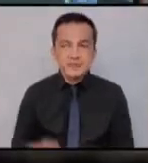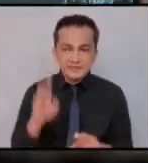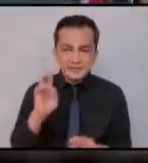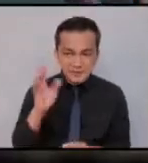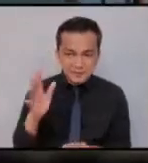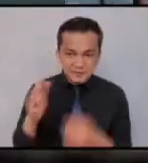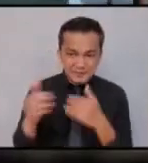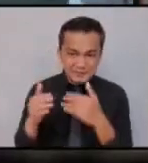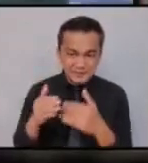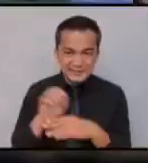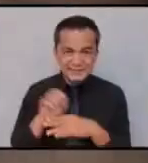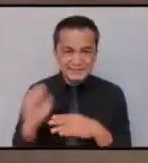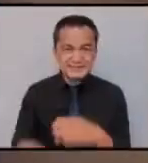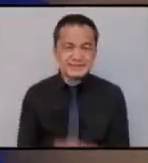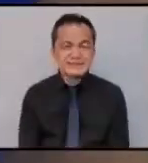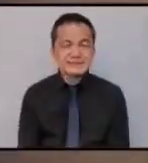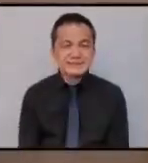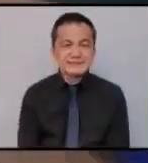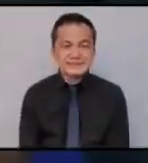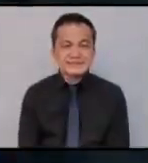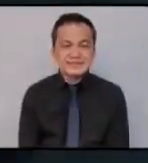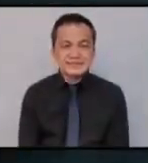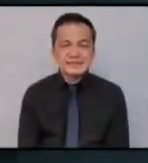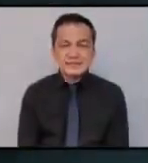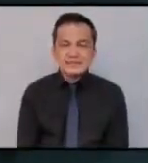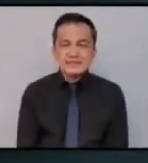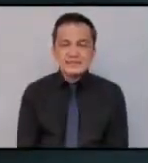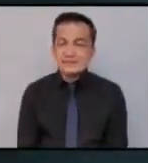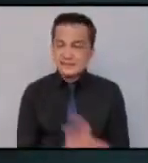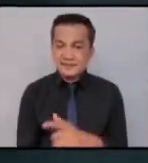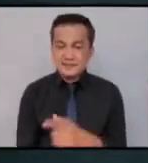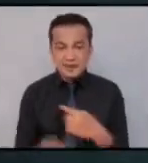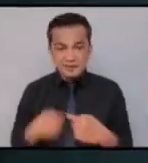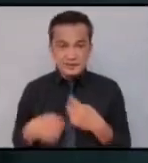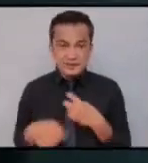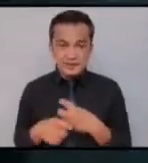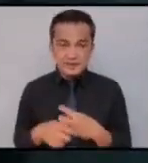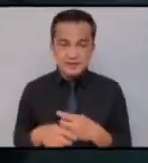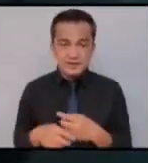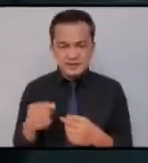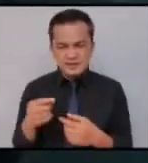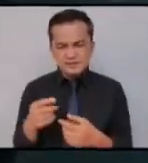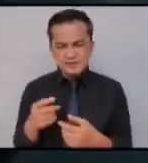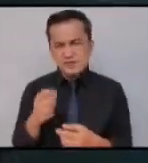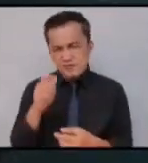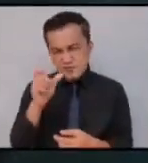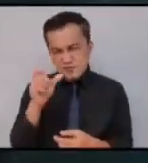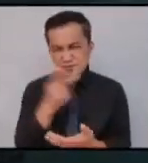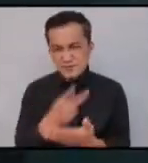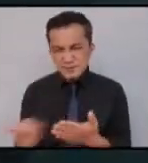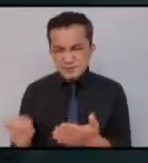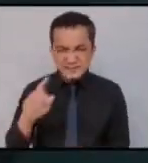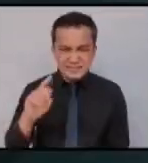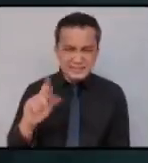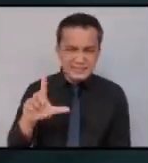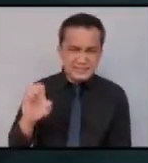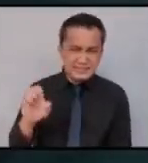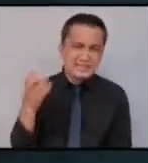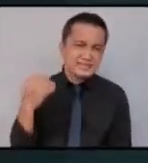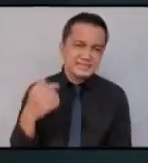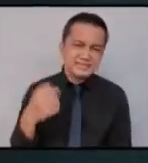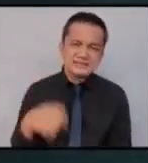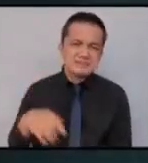Okay. Okay. Hindi, ako, kasi hirap na hirap ako dyan. Muntik na akong bumagsak sa TLE dati. Okay. Kasi hindi talaga ako magaling sa